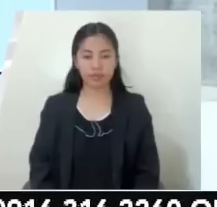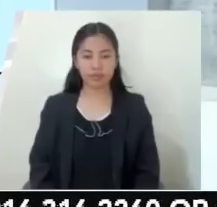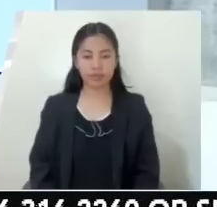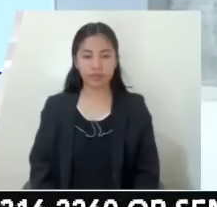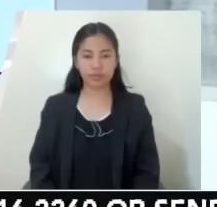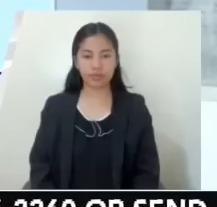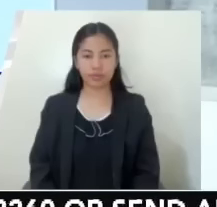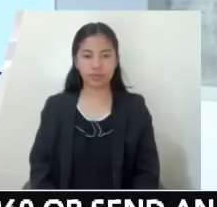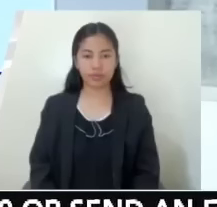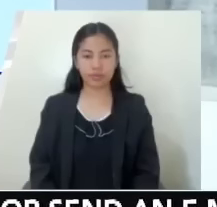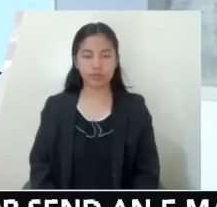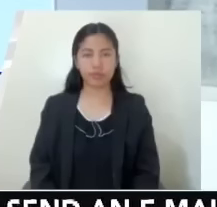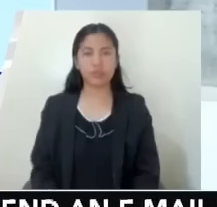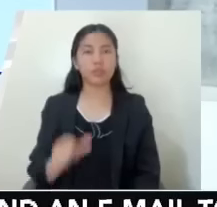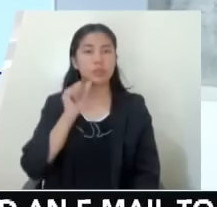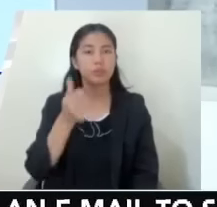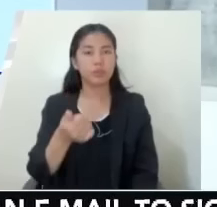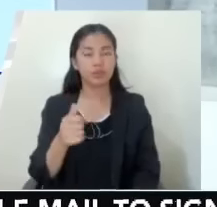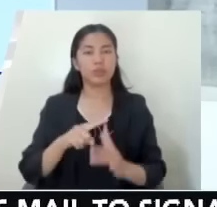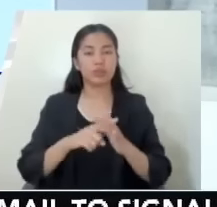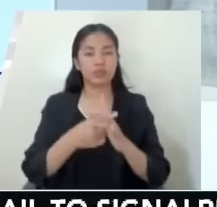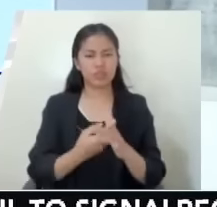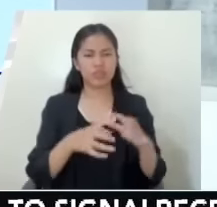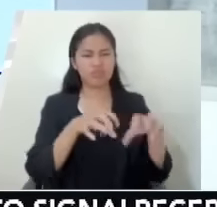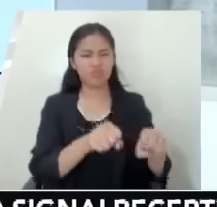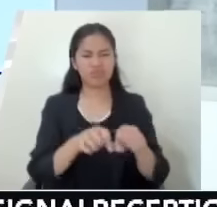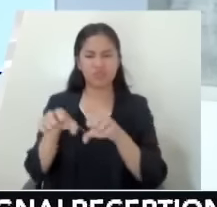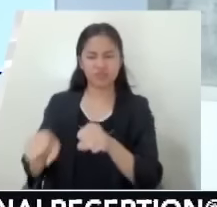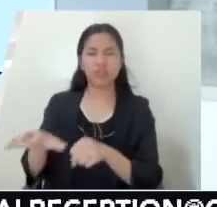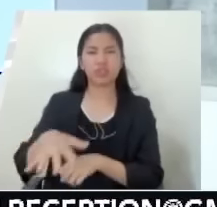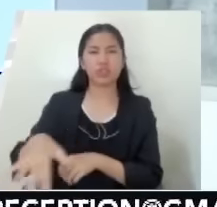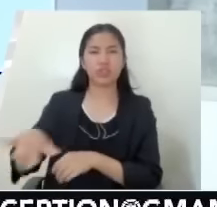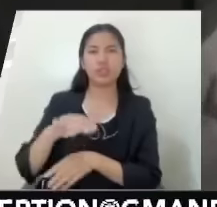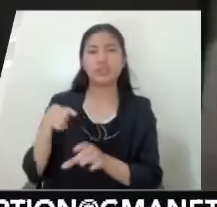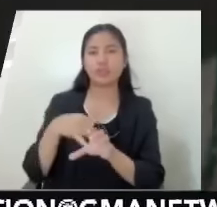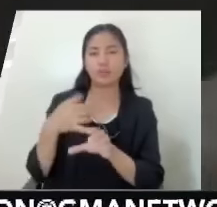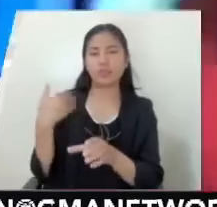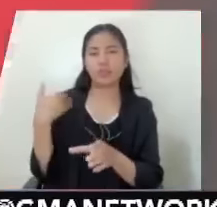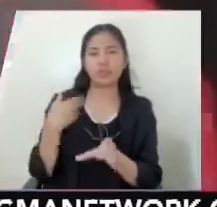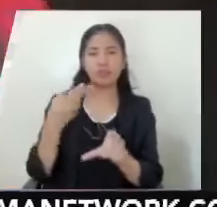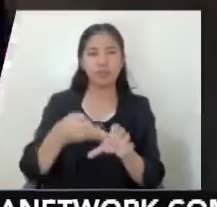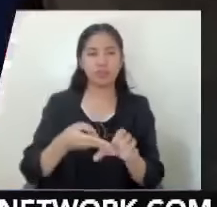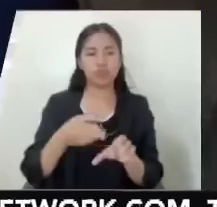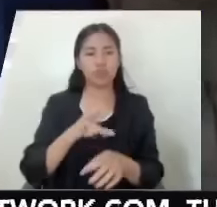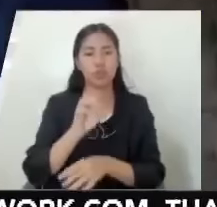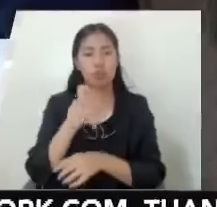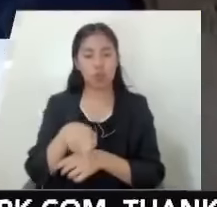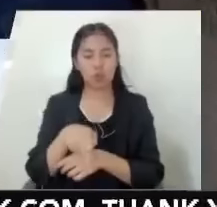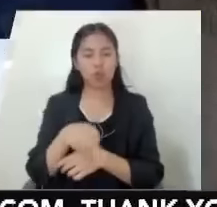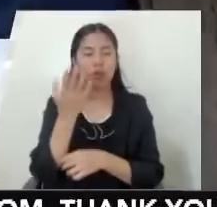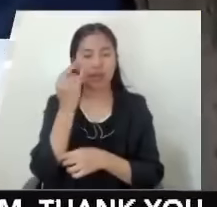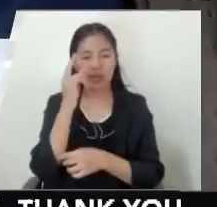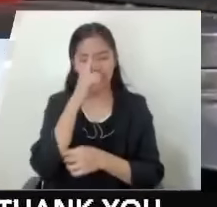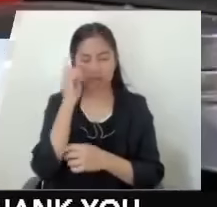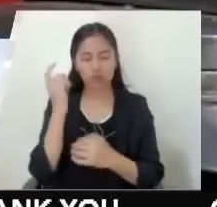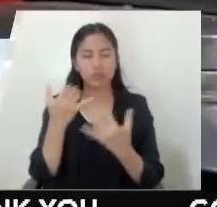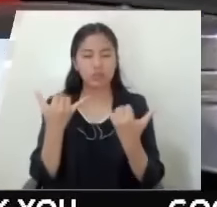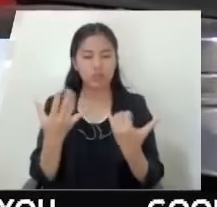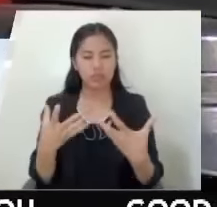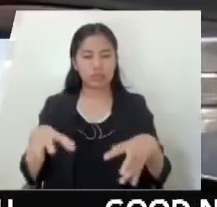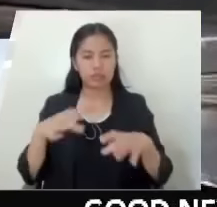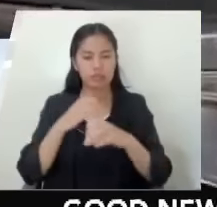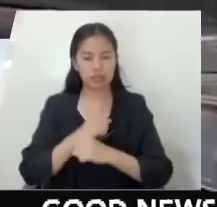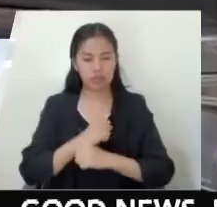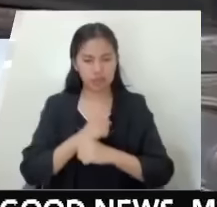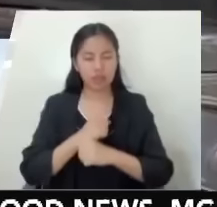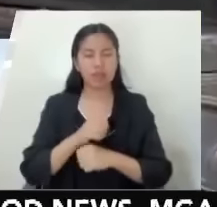Sisimula na bukas ang panguhuli sa mga bumabiyahe pa rin unconsolidated na jeep. Magtatapos na kasi ngayong araw ang ibinigay ng LTFRB na 15